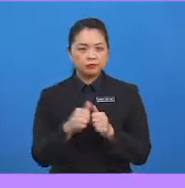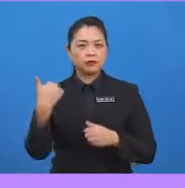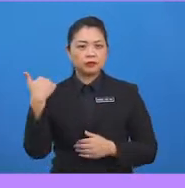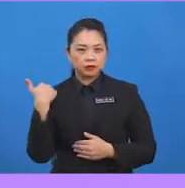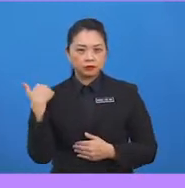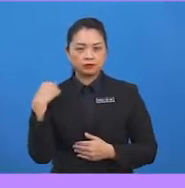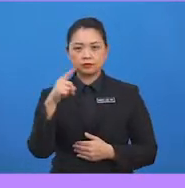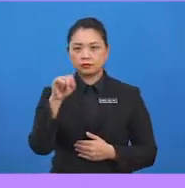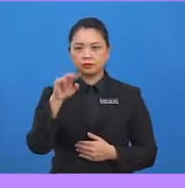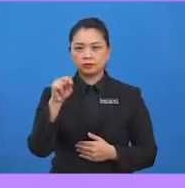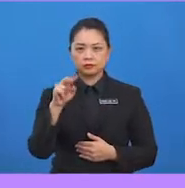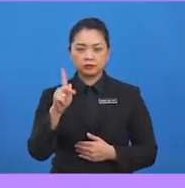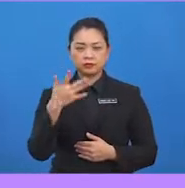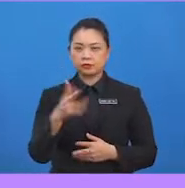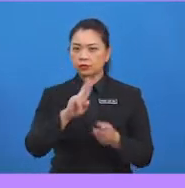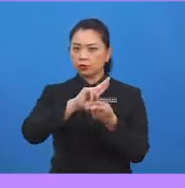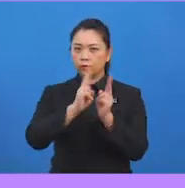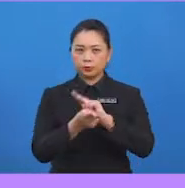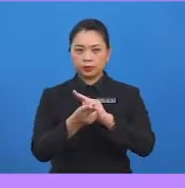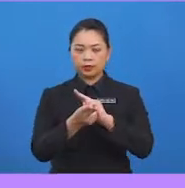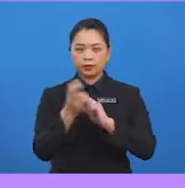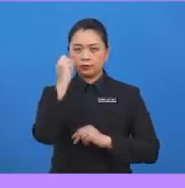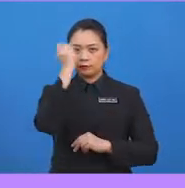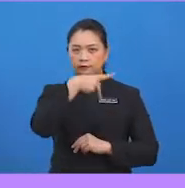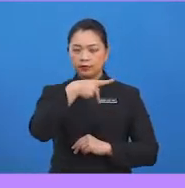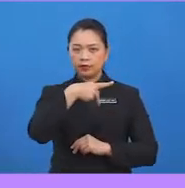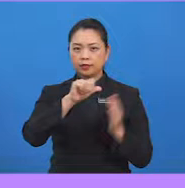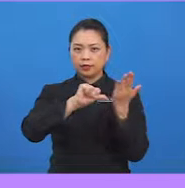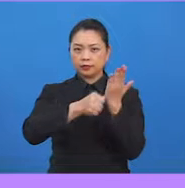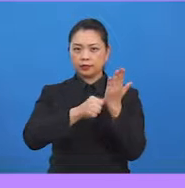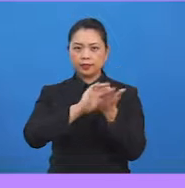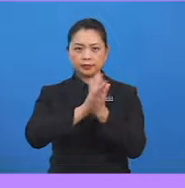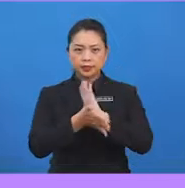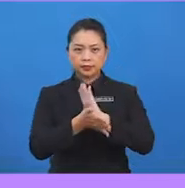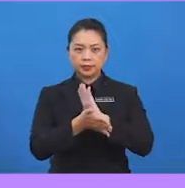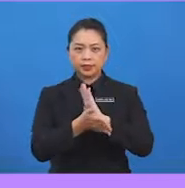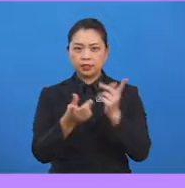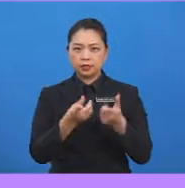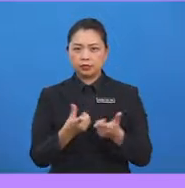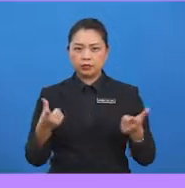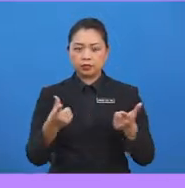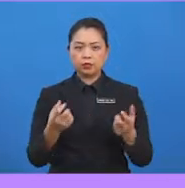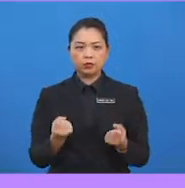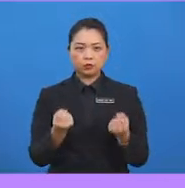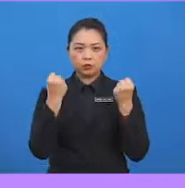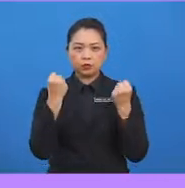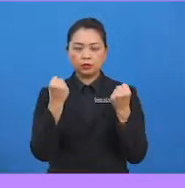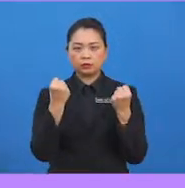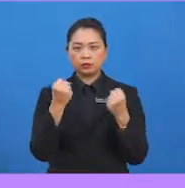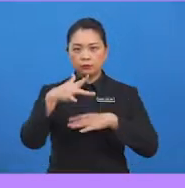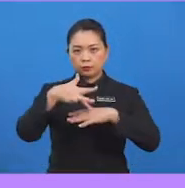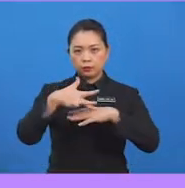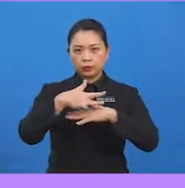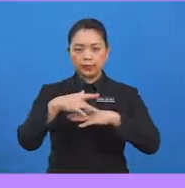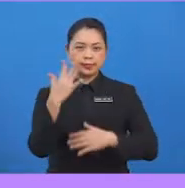zinc ini telah mengubah sifat asal kuprum, menjadikan loyang kuat, permukaan